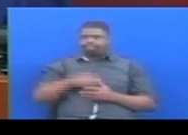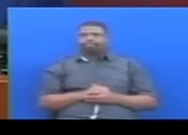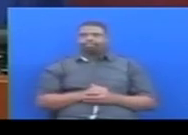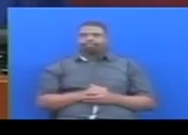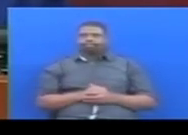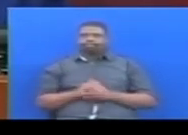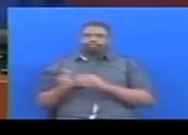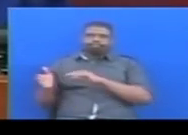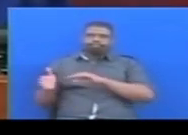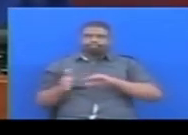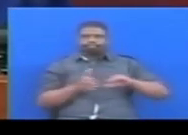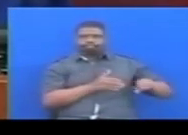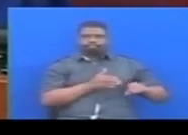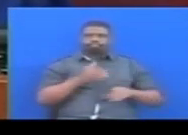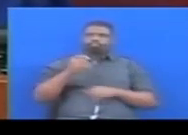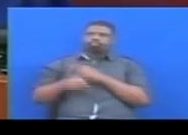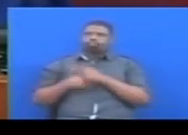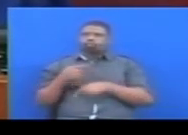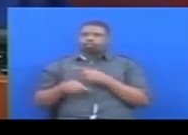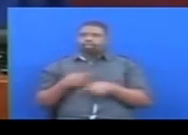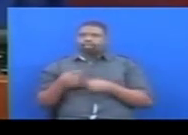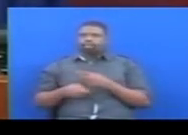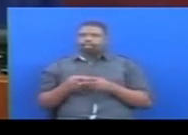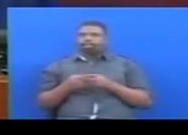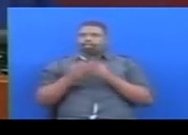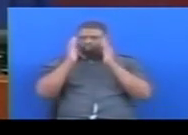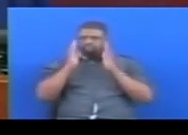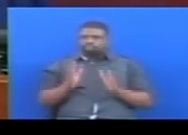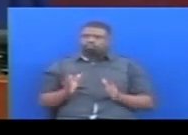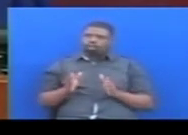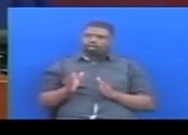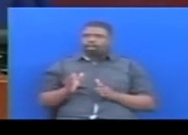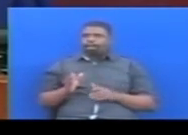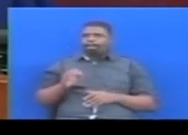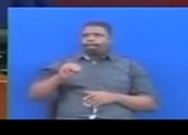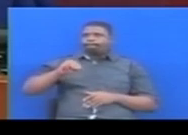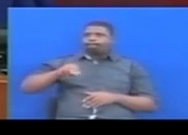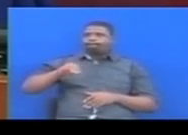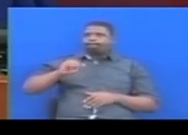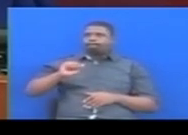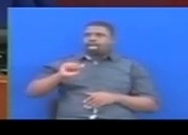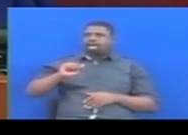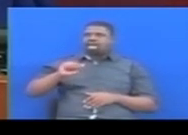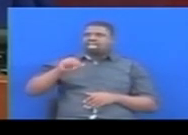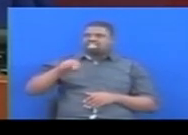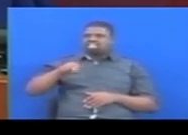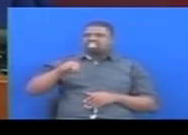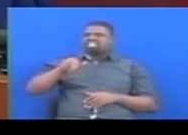Mheshimiwa, tunaendelea na Mheshimiwa Vedastus Mathayo Manyinyi.